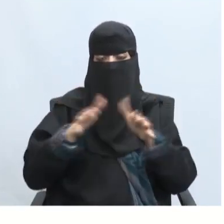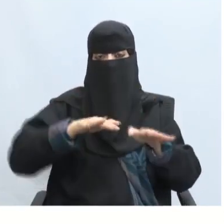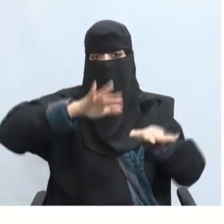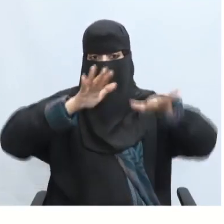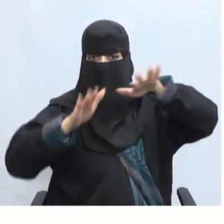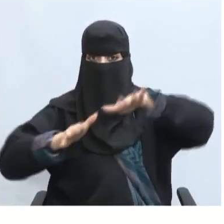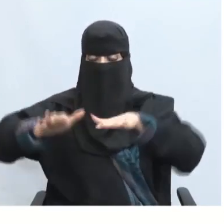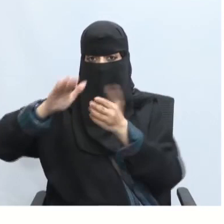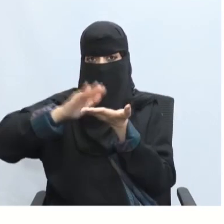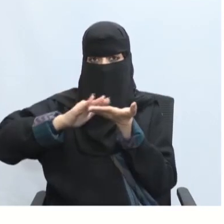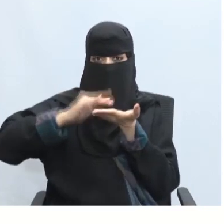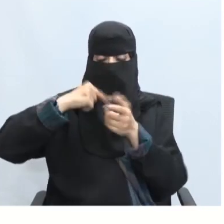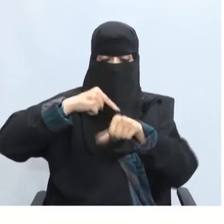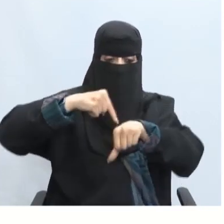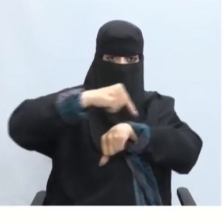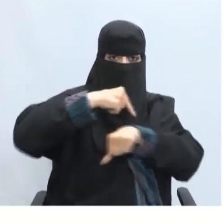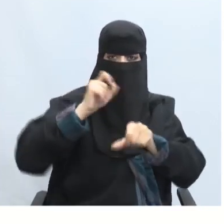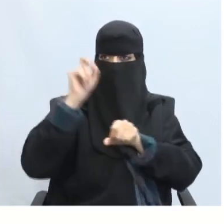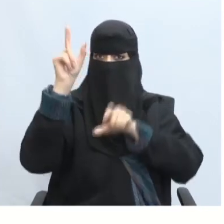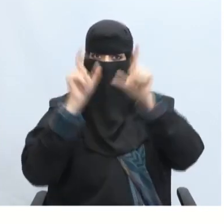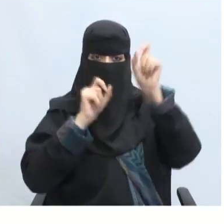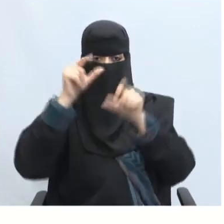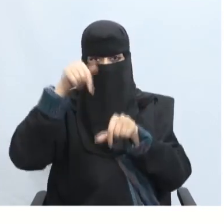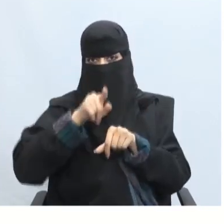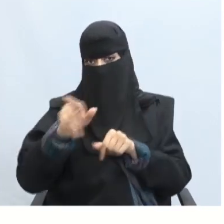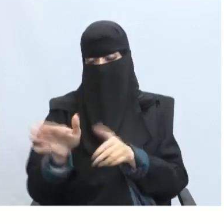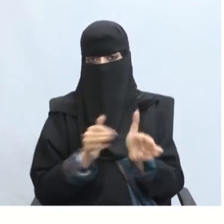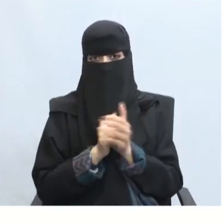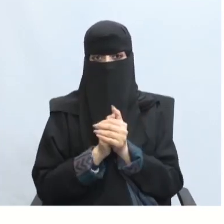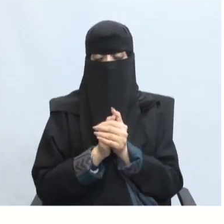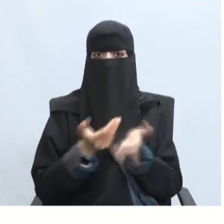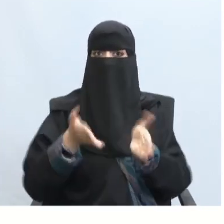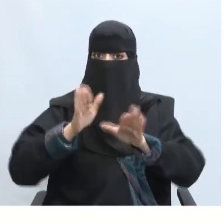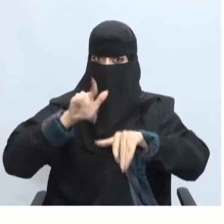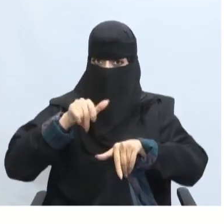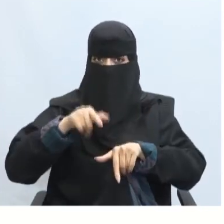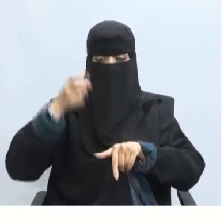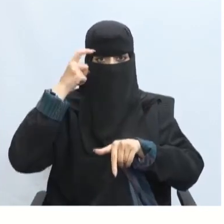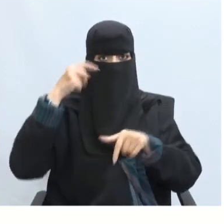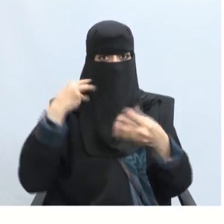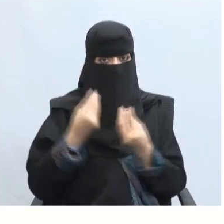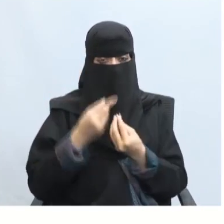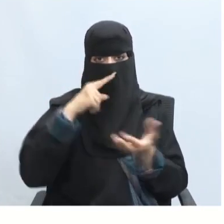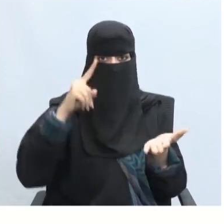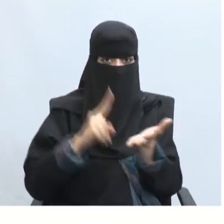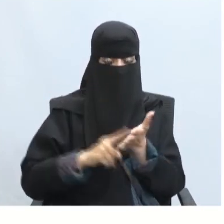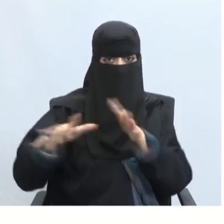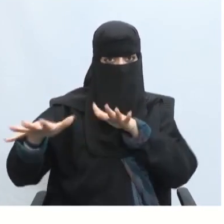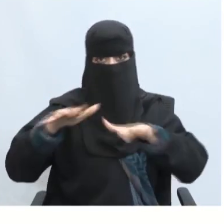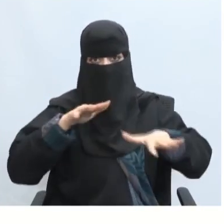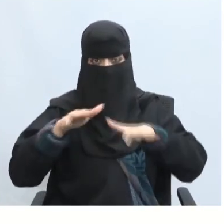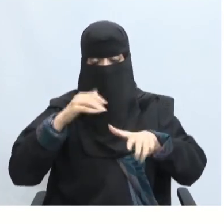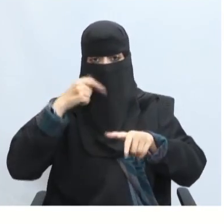السطحيه وفتره التذبذب لها ذكرنا ايضا اعزائي الطلبه بان الزلازل